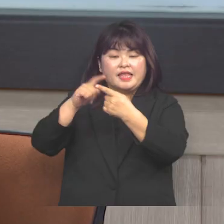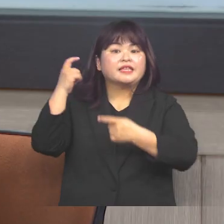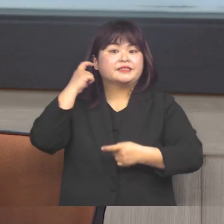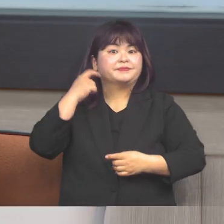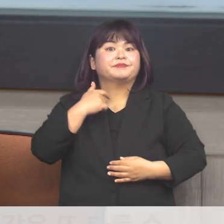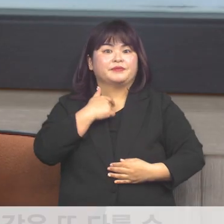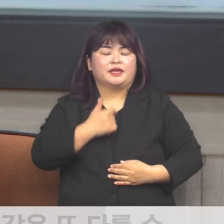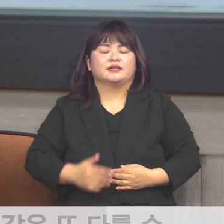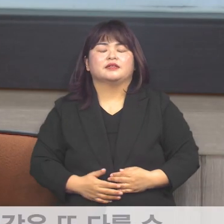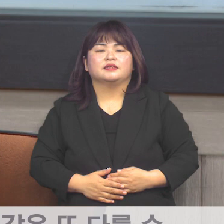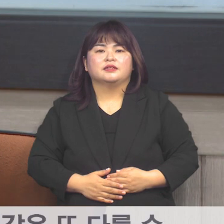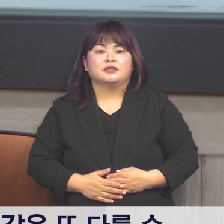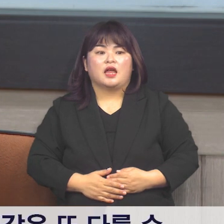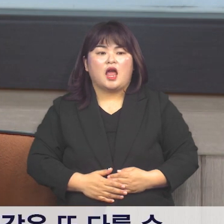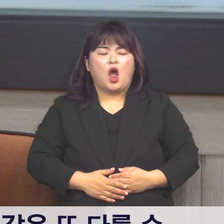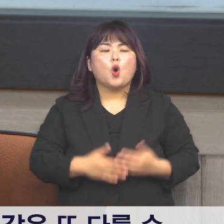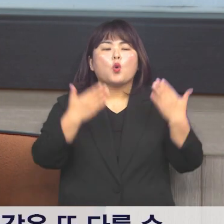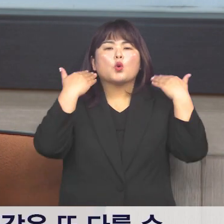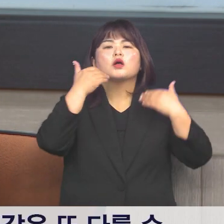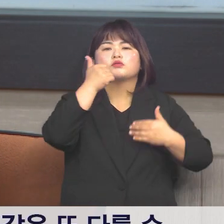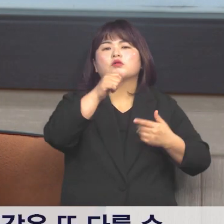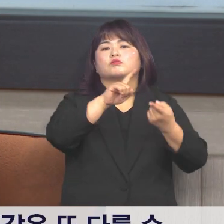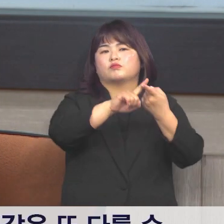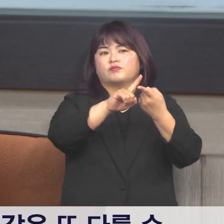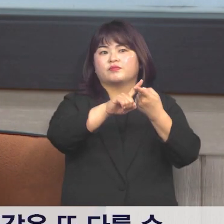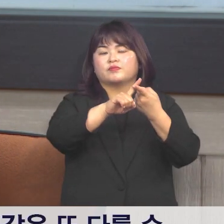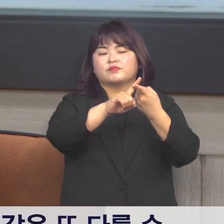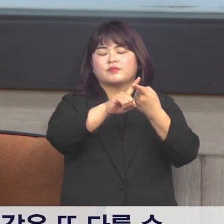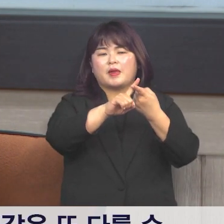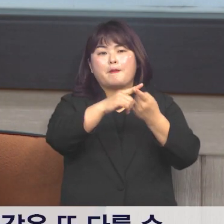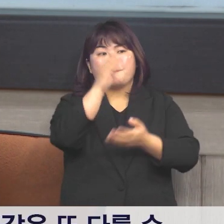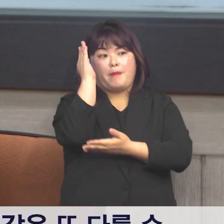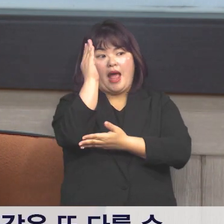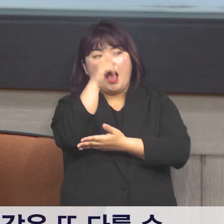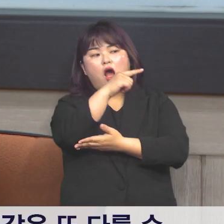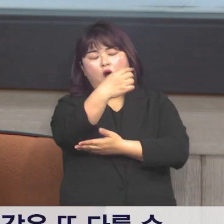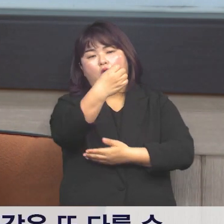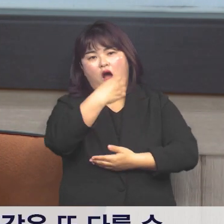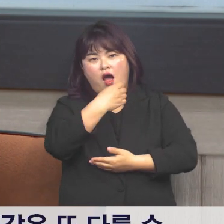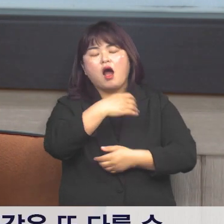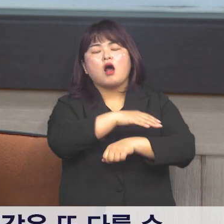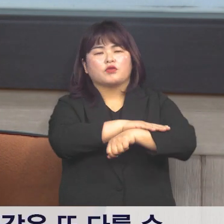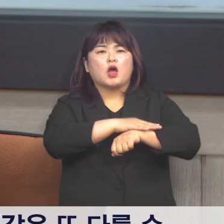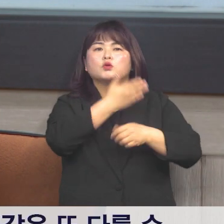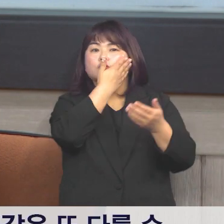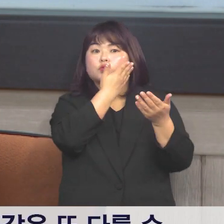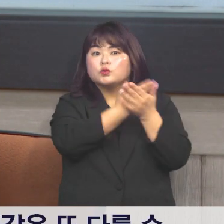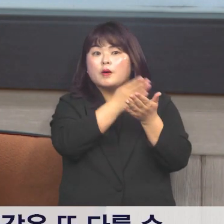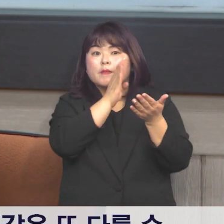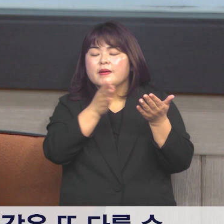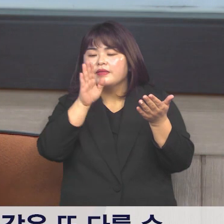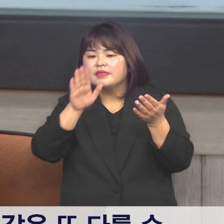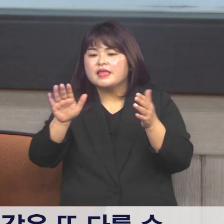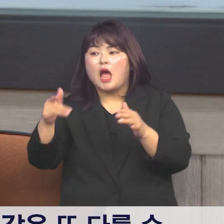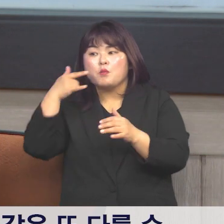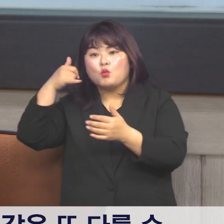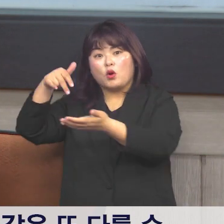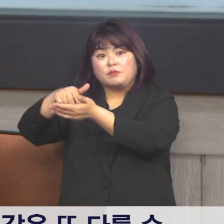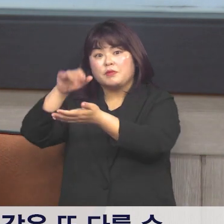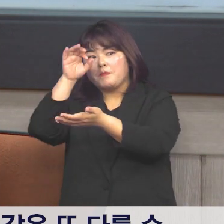가졌습니다. 교장 선생님 말씀도 이제 중하지만 또 학부모님들 입장에서